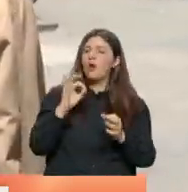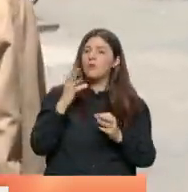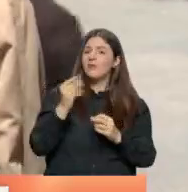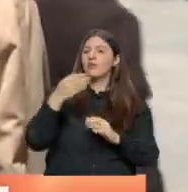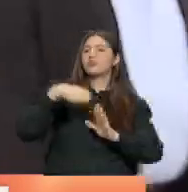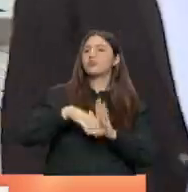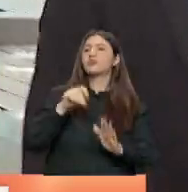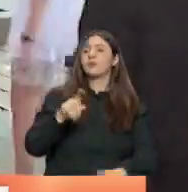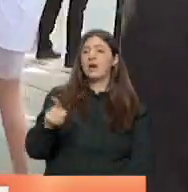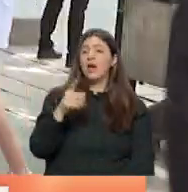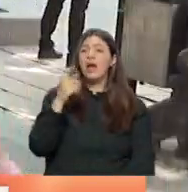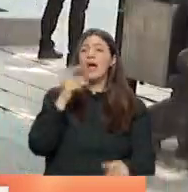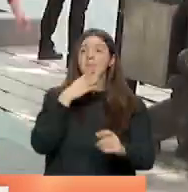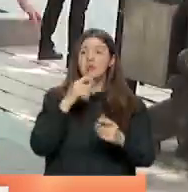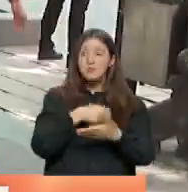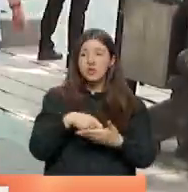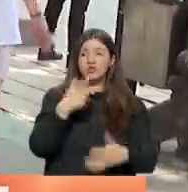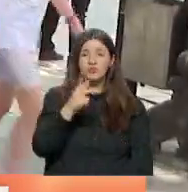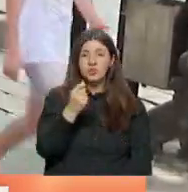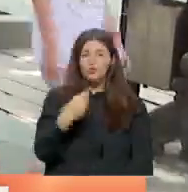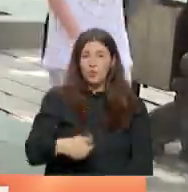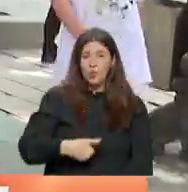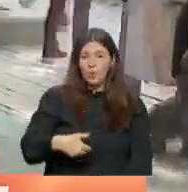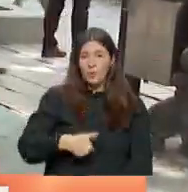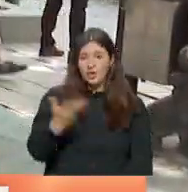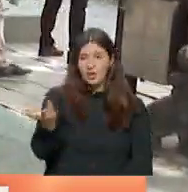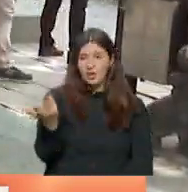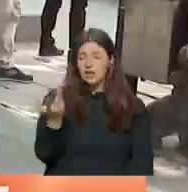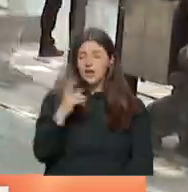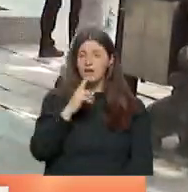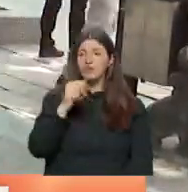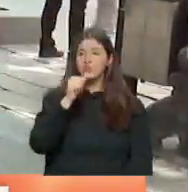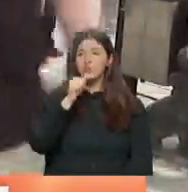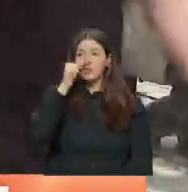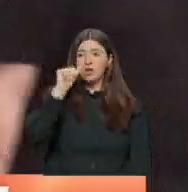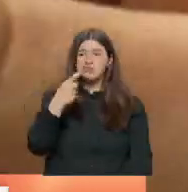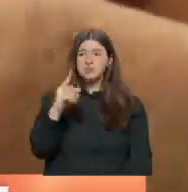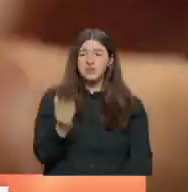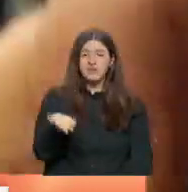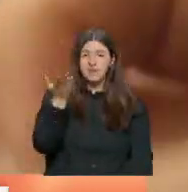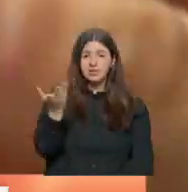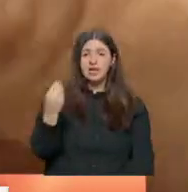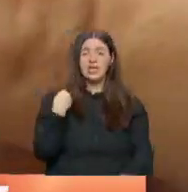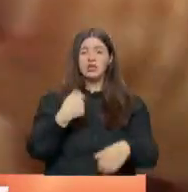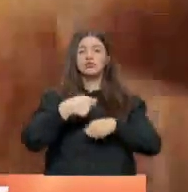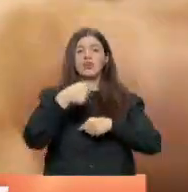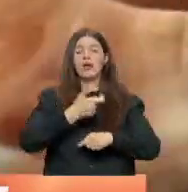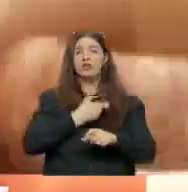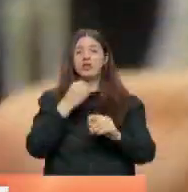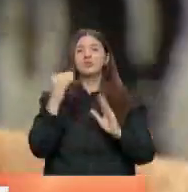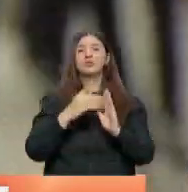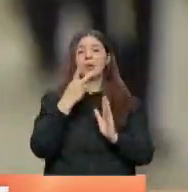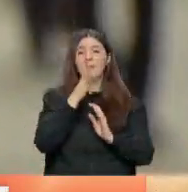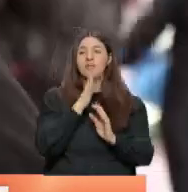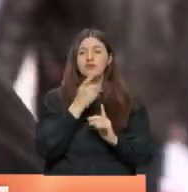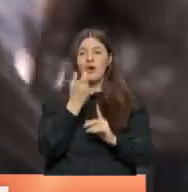fiyatları düşürmeleri. Emekli maaşı 3 bin lira çok komik bir rakam. Elektrik, su, gaz 1000 lirayı aşmış. Yeni torba yasayla en düşük